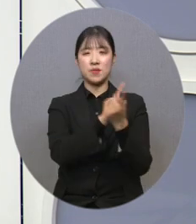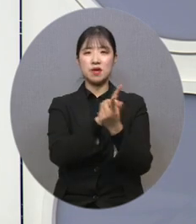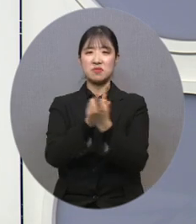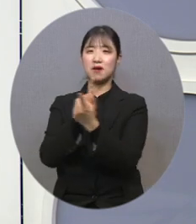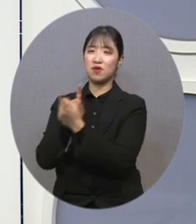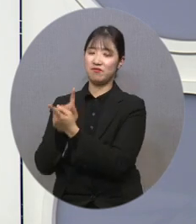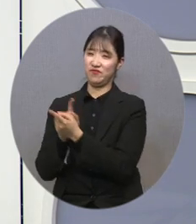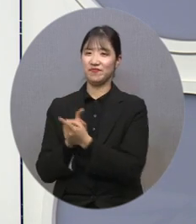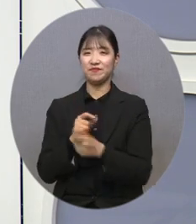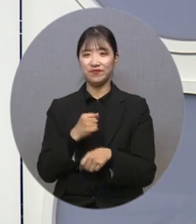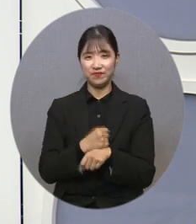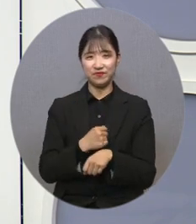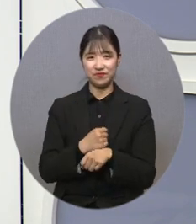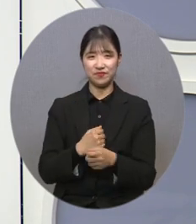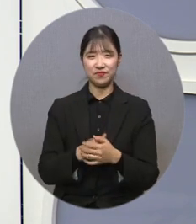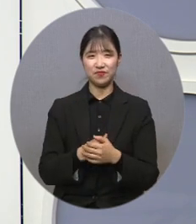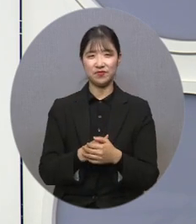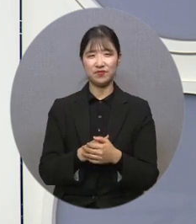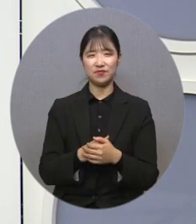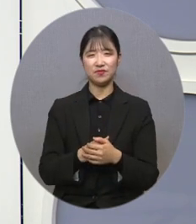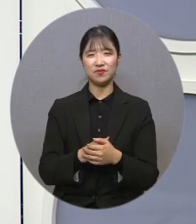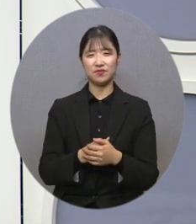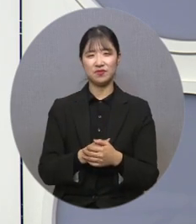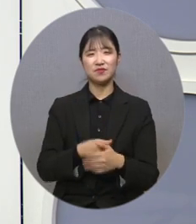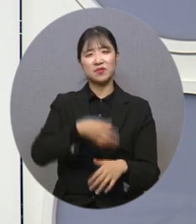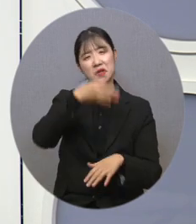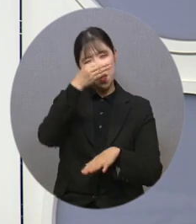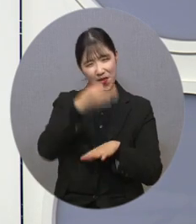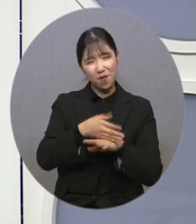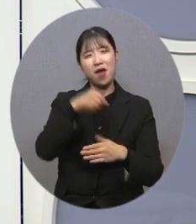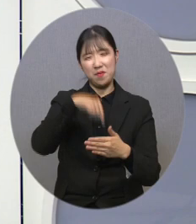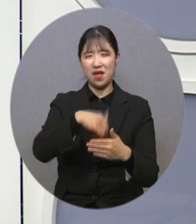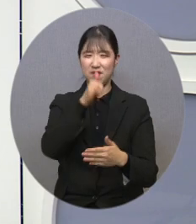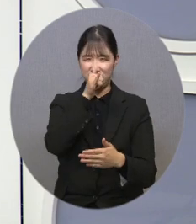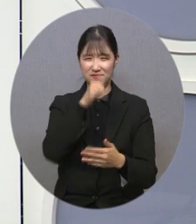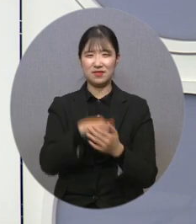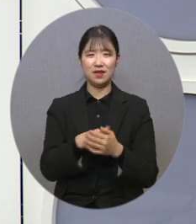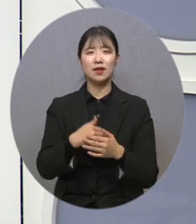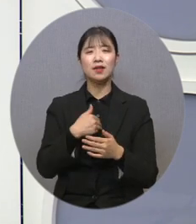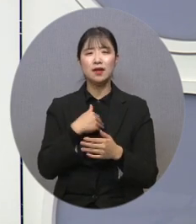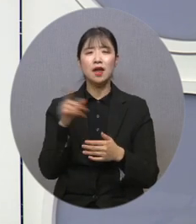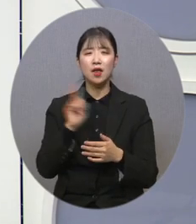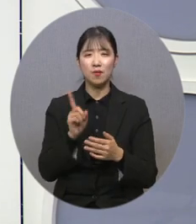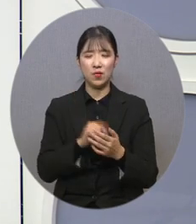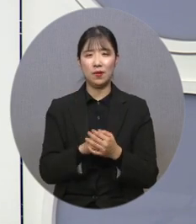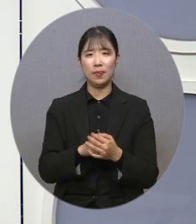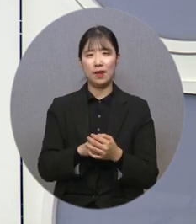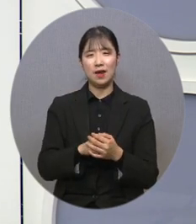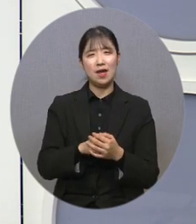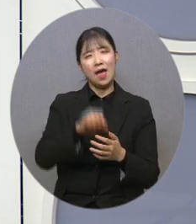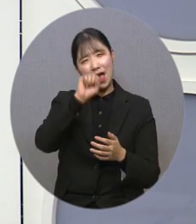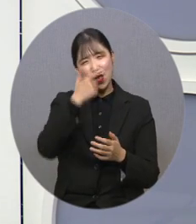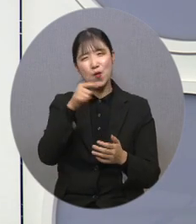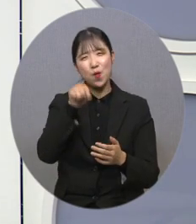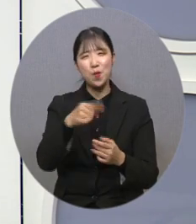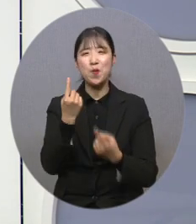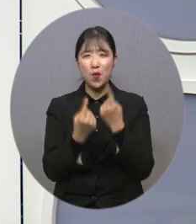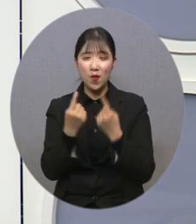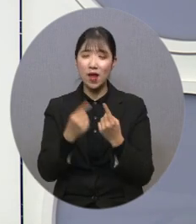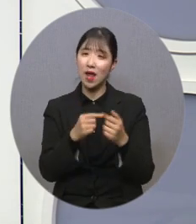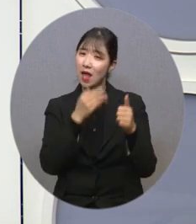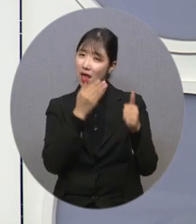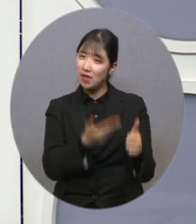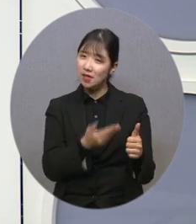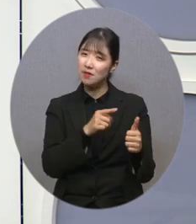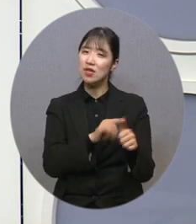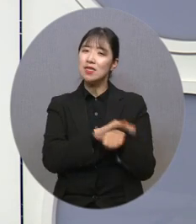분을 대했습니다. 죄송하기도 한 부분이 있습니다. 그때 저는 가능하면 단점보다는 저분이 뭘